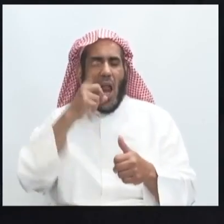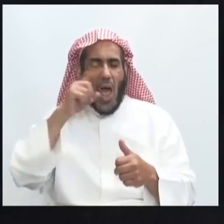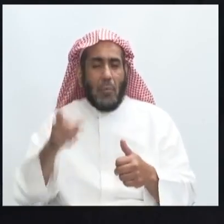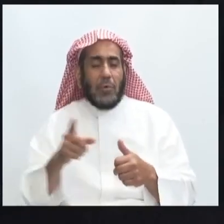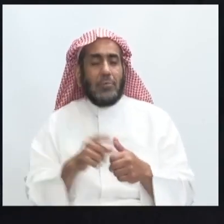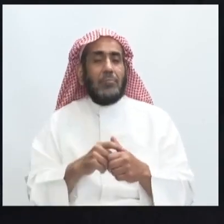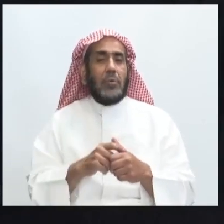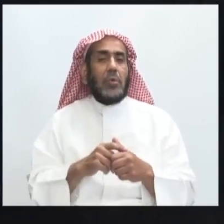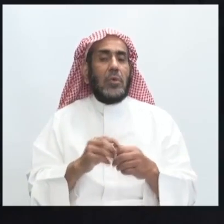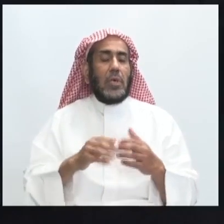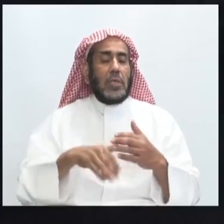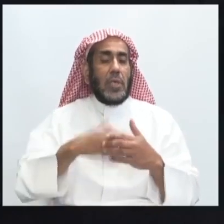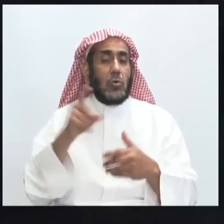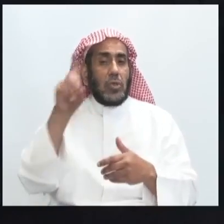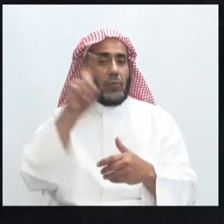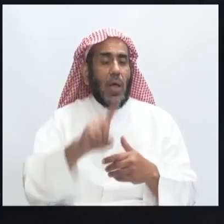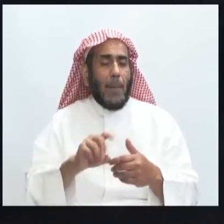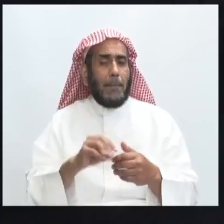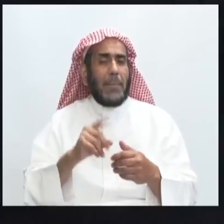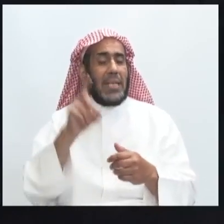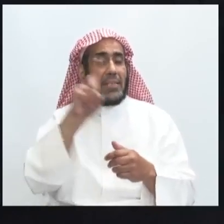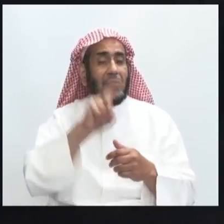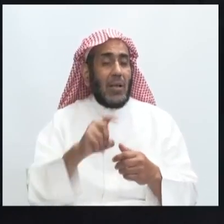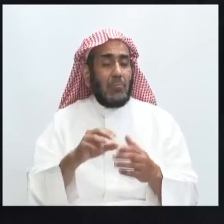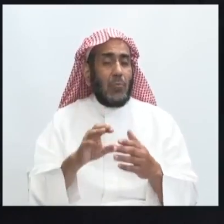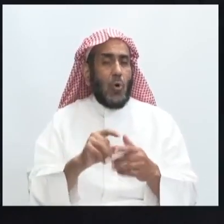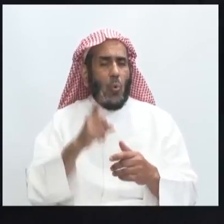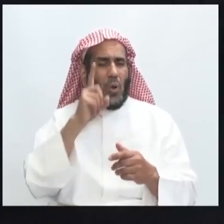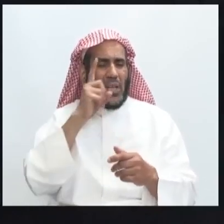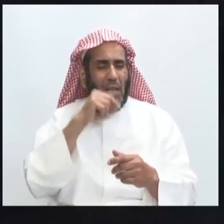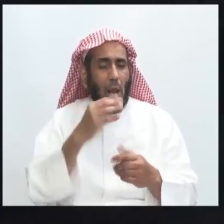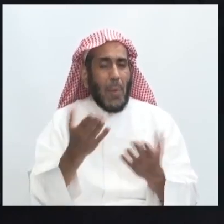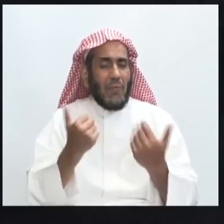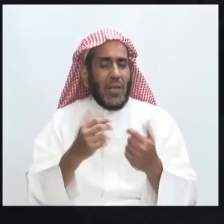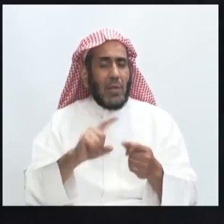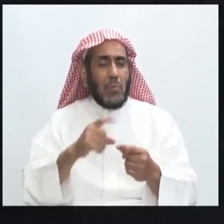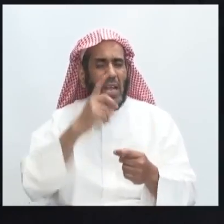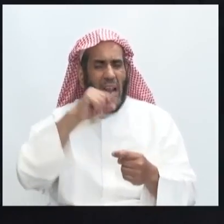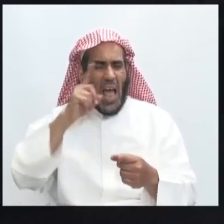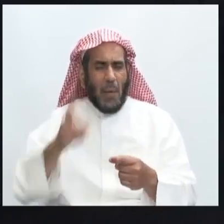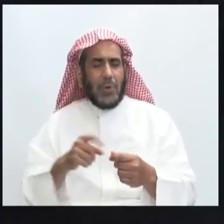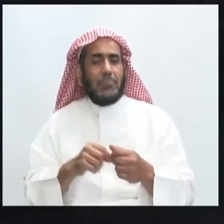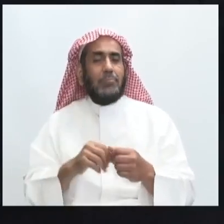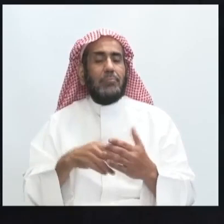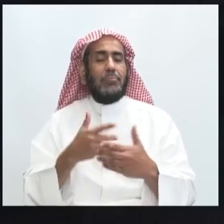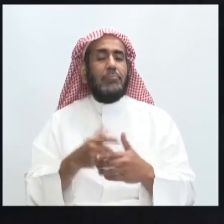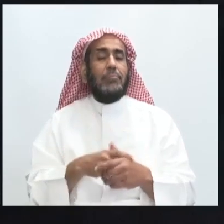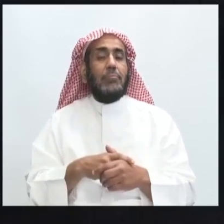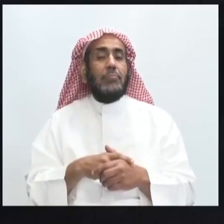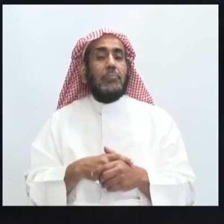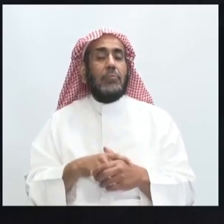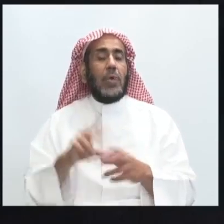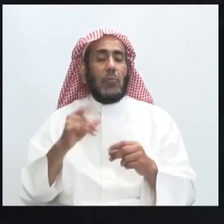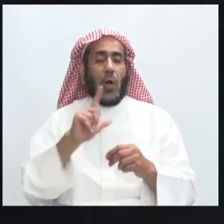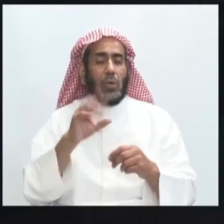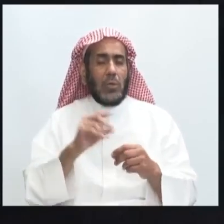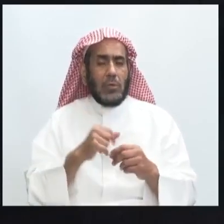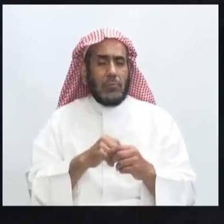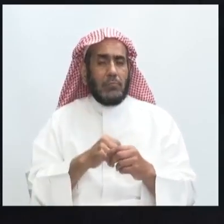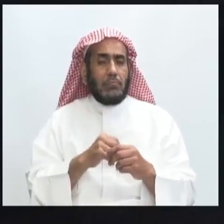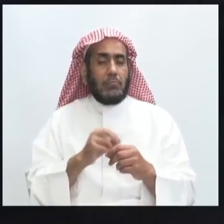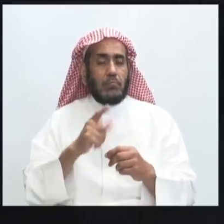قد يخرج الاستفهام من غرض الاستفهام وهو طلب الفهم الى الامر الامر كما في قوله تعالى